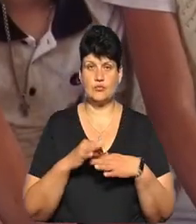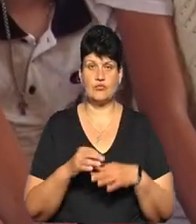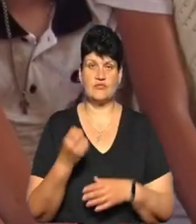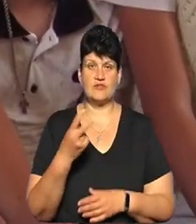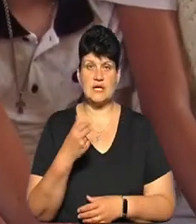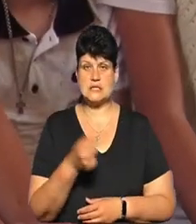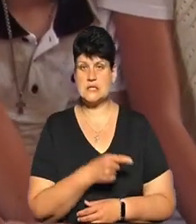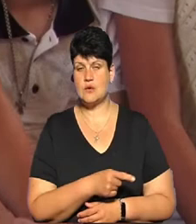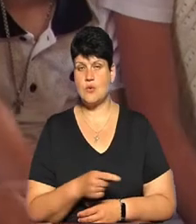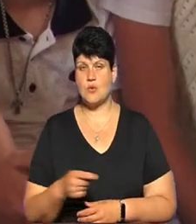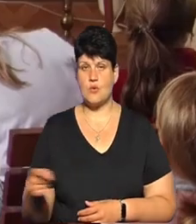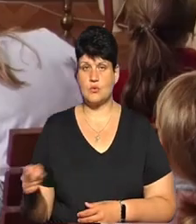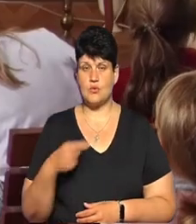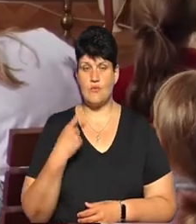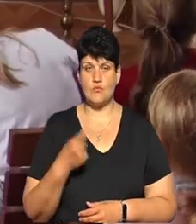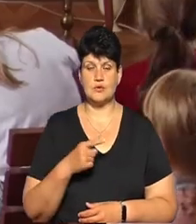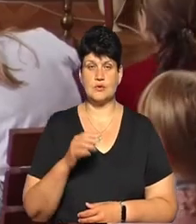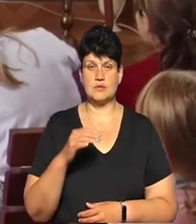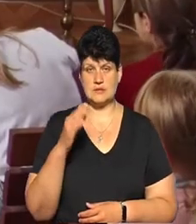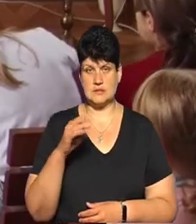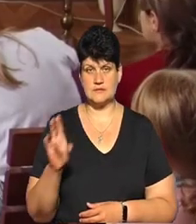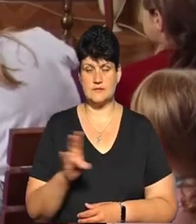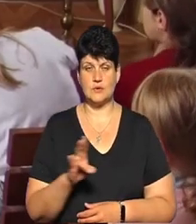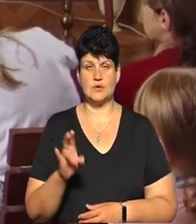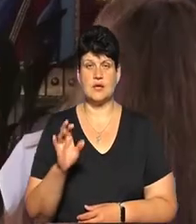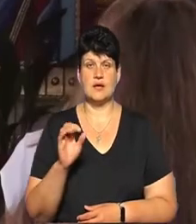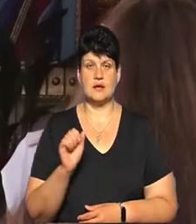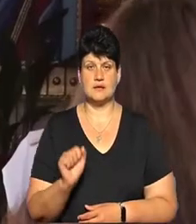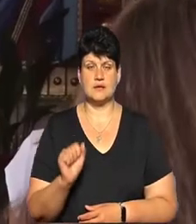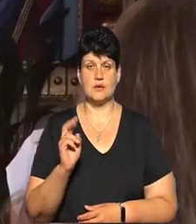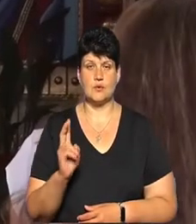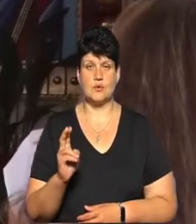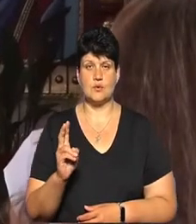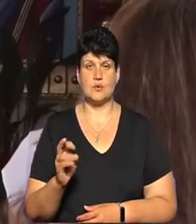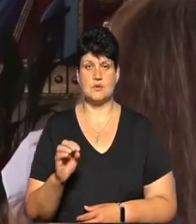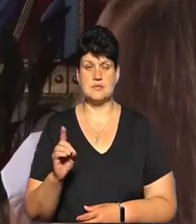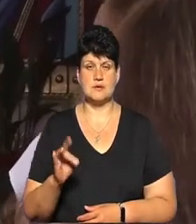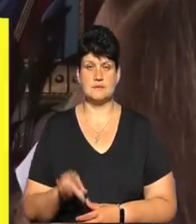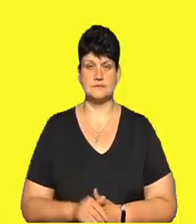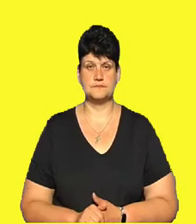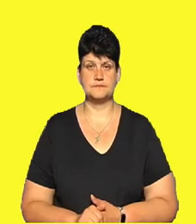поспіль, каже отець Андрій Козяр. Людмила Путькалець, Андрій Рабада. Новини на Суспільному. Тернопільщина.